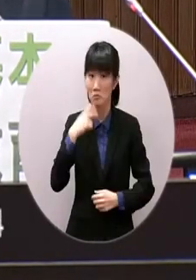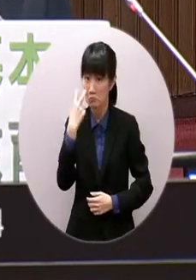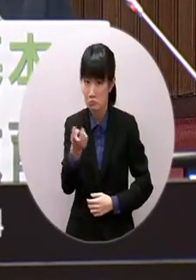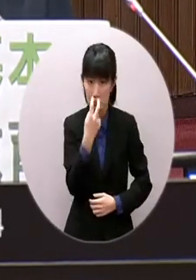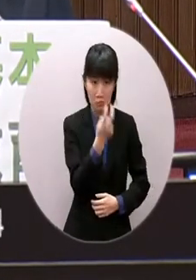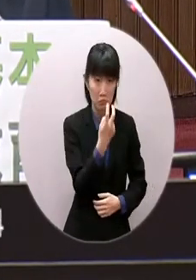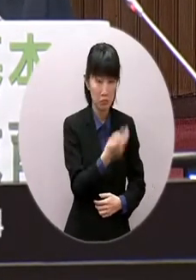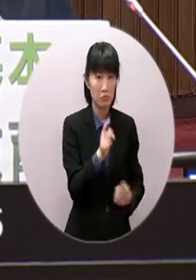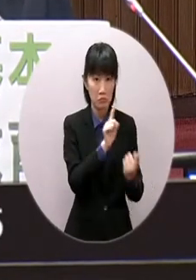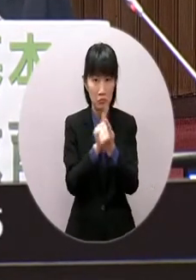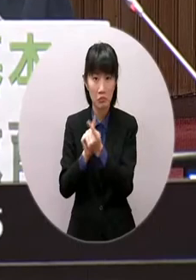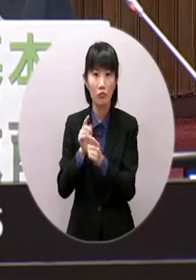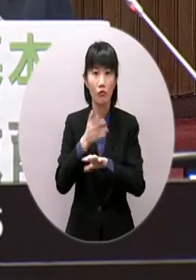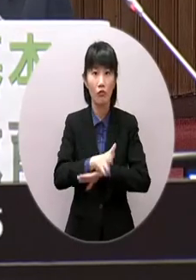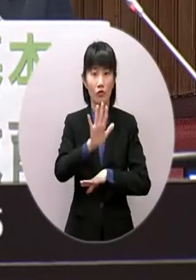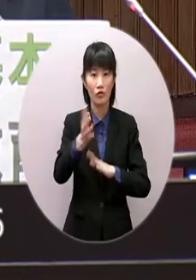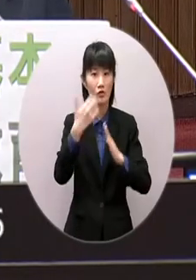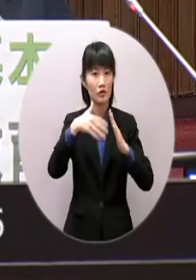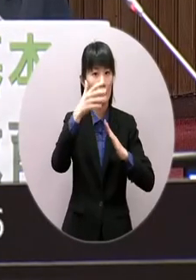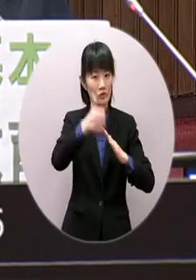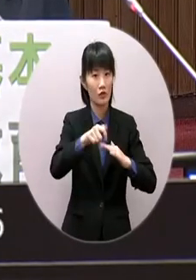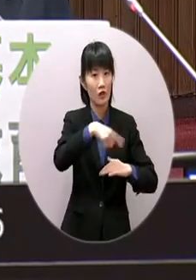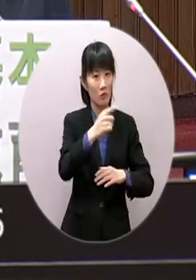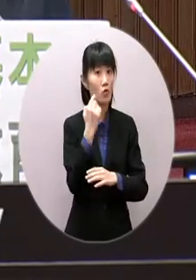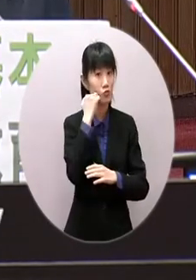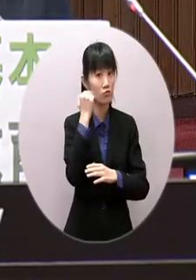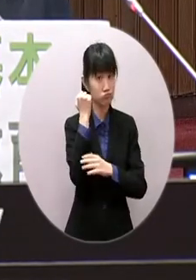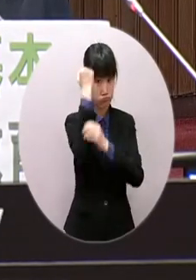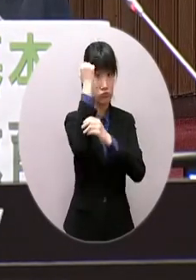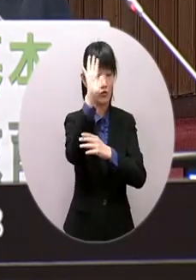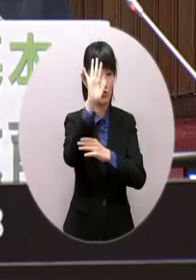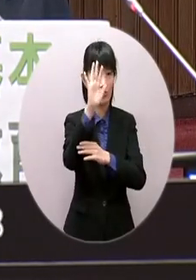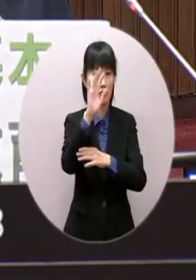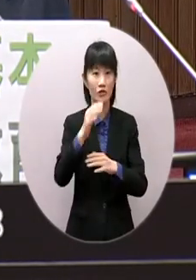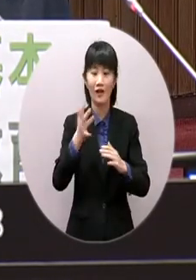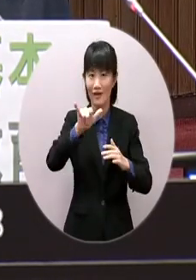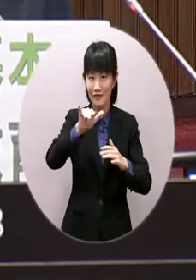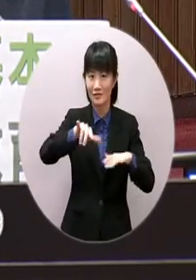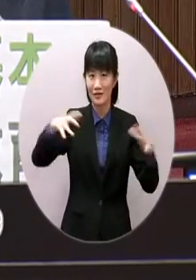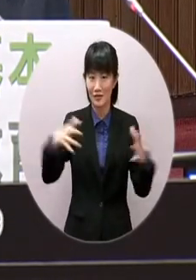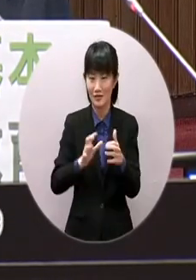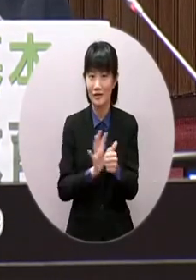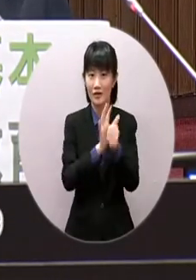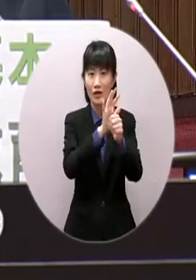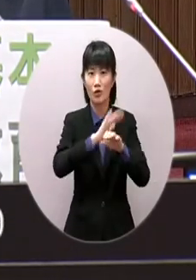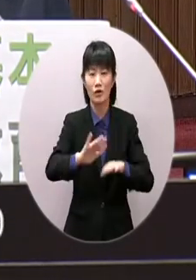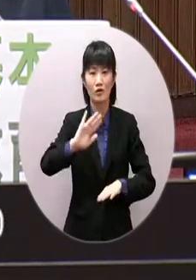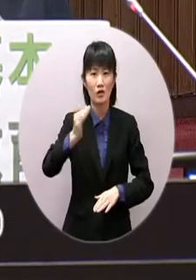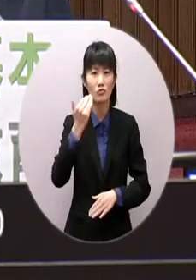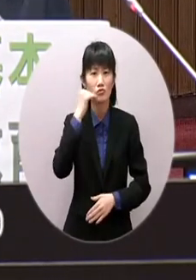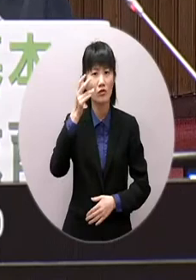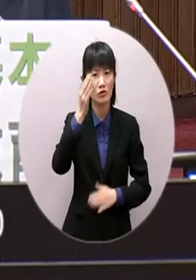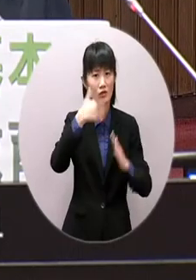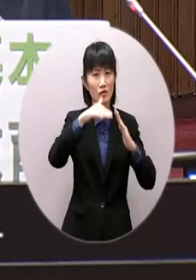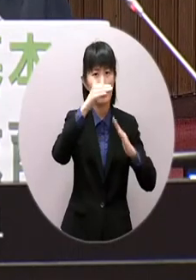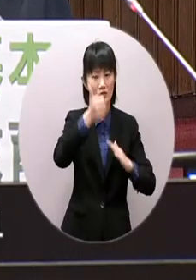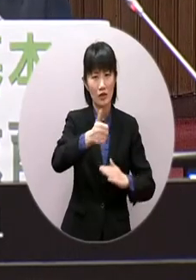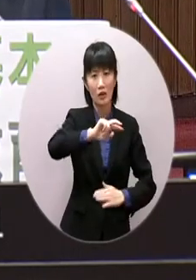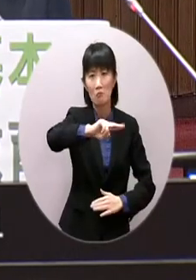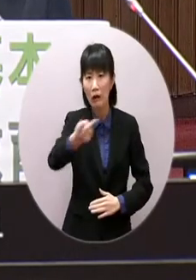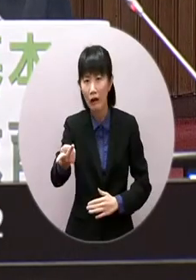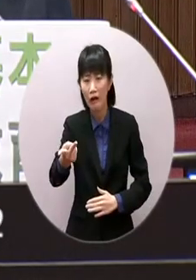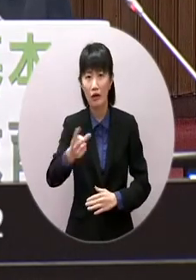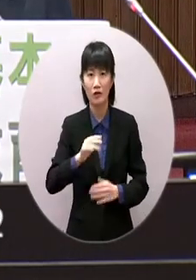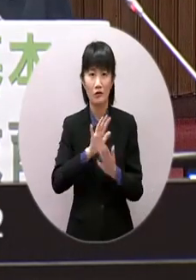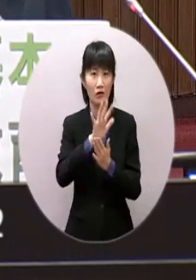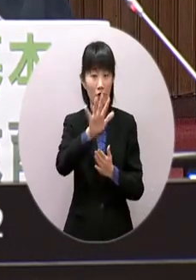说，今天这个校长支持的，他们就会推。可是今天校长换了地方了之后，这个学校过去他可能会种芭乐，把